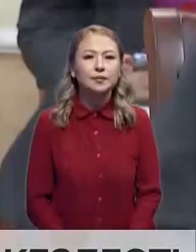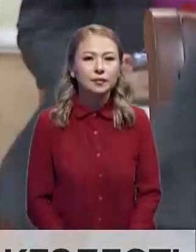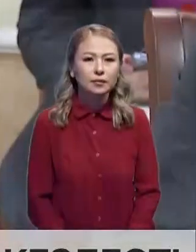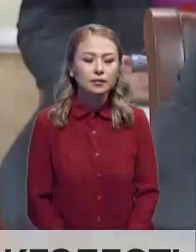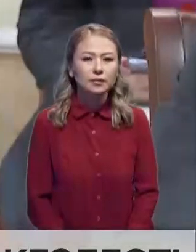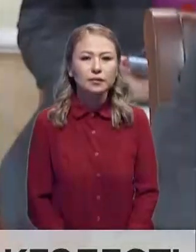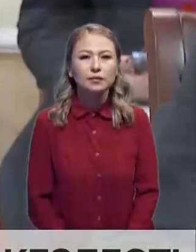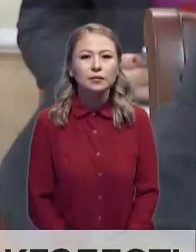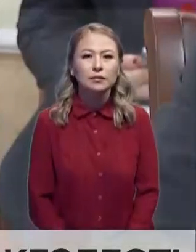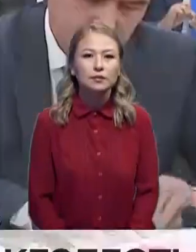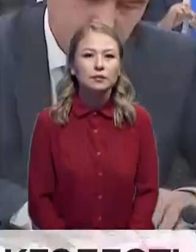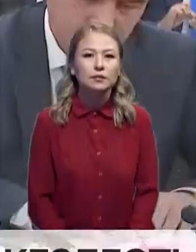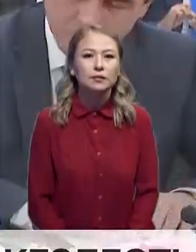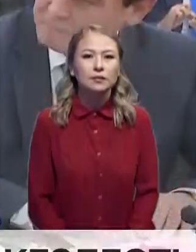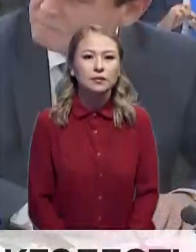айтты.